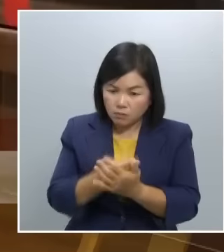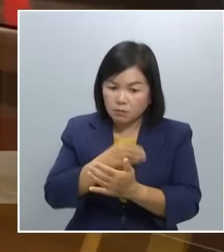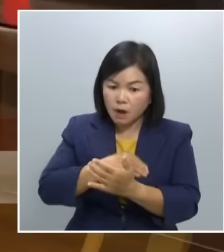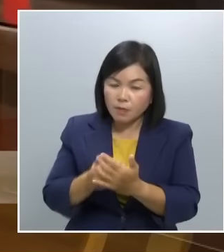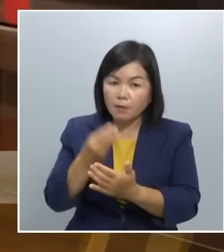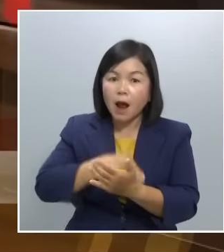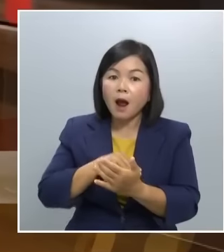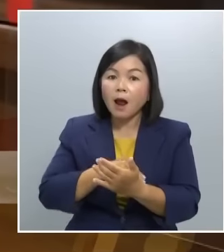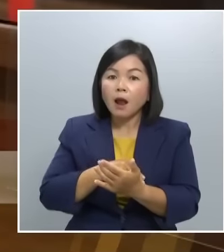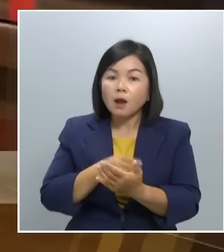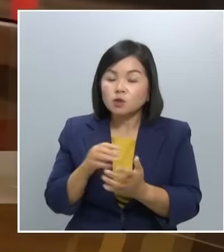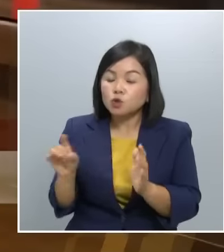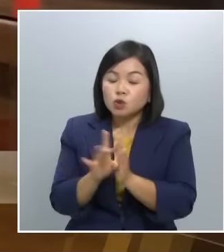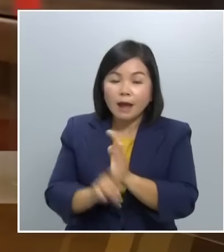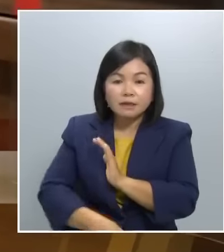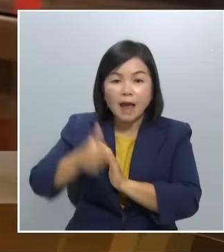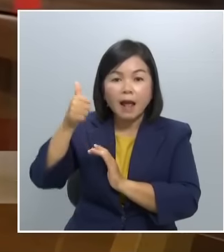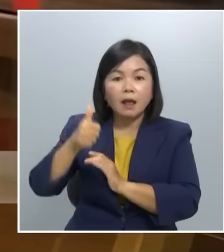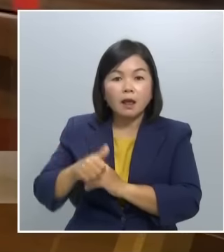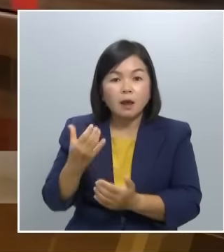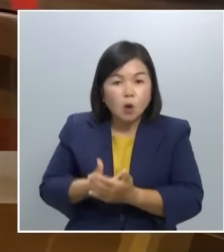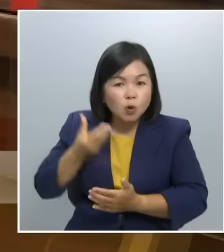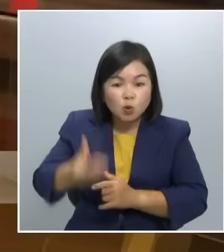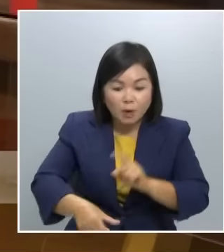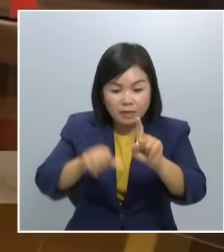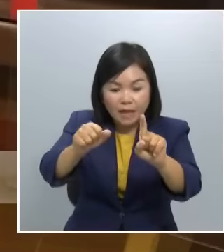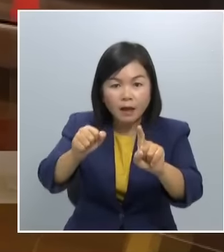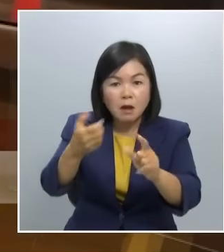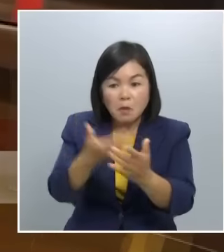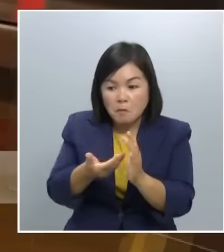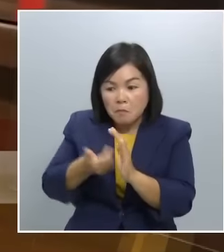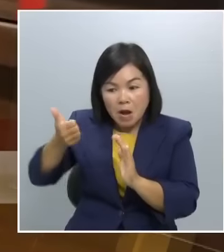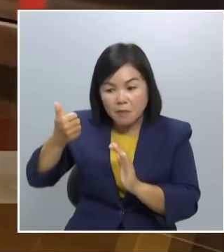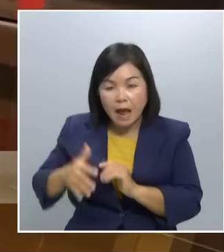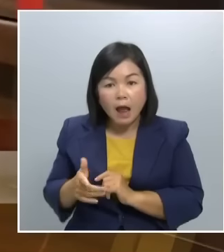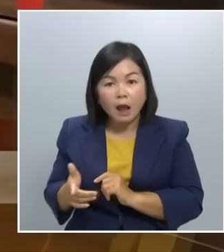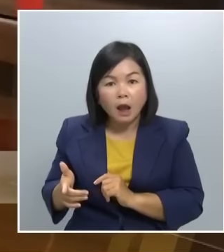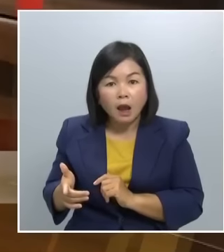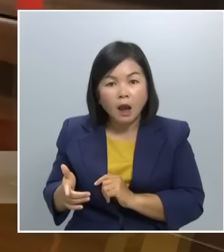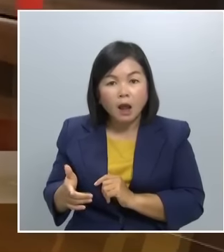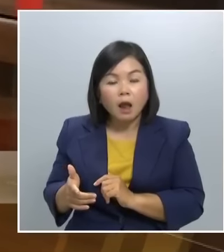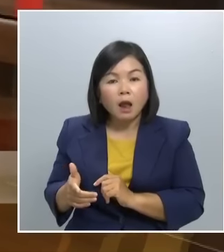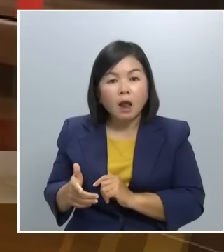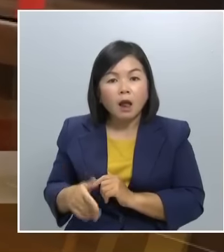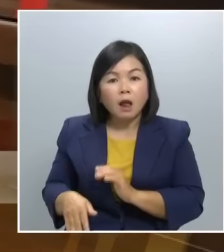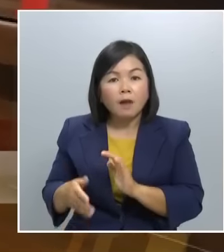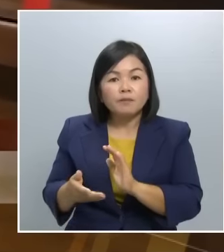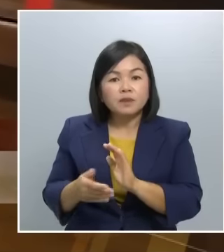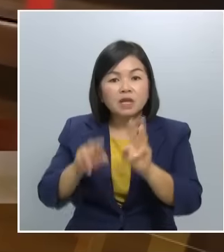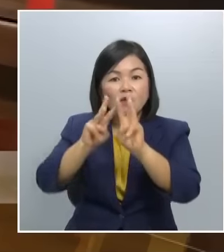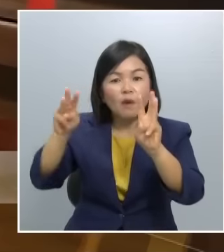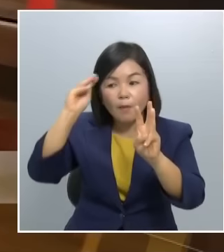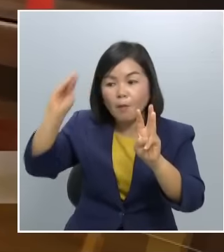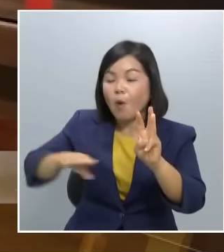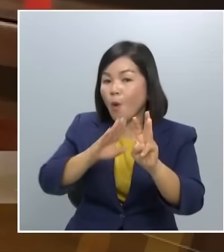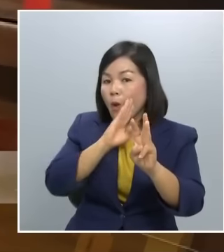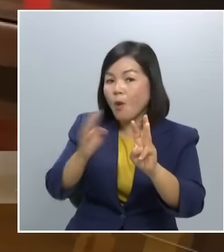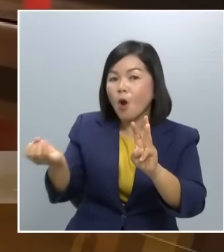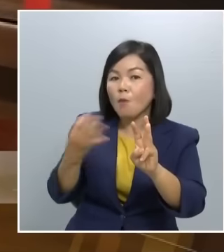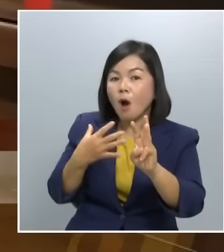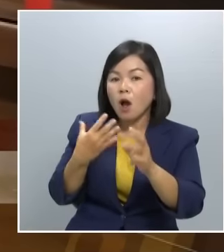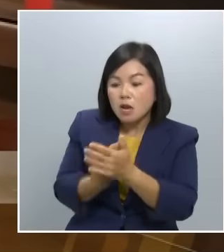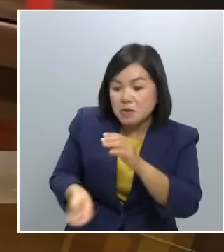น และ ไม่สามารถถอนเงินได้พอถึงจุดนี้พยายามจะถอนเงินปรากฏทางเพจปลอม Lazada แนะนำว่าให้โอนเงินเข้าไ